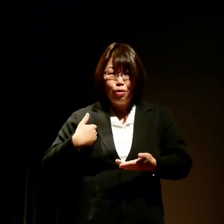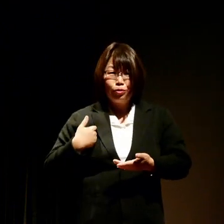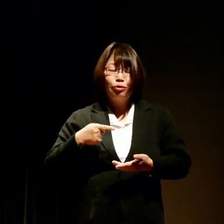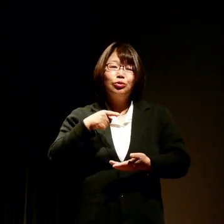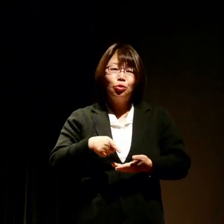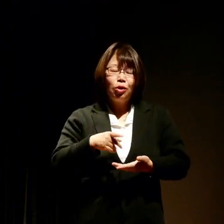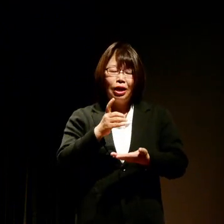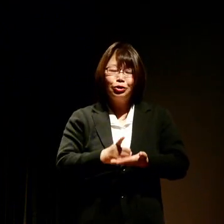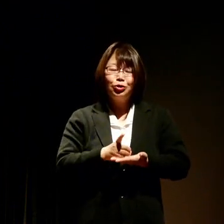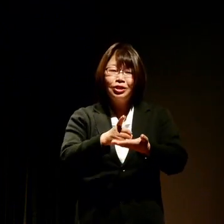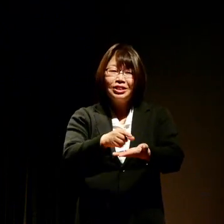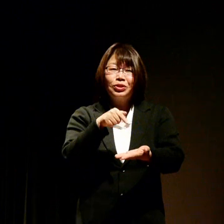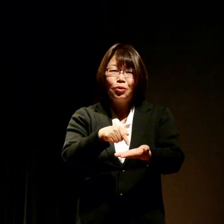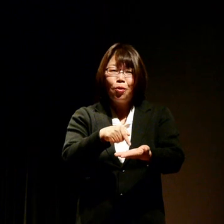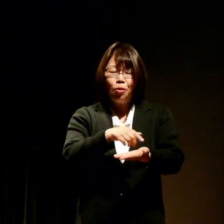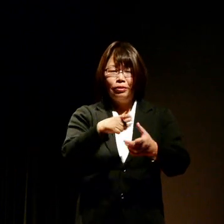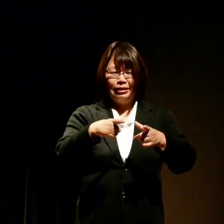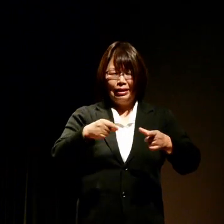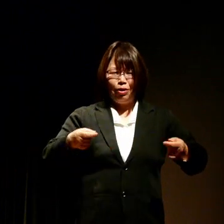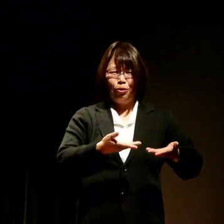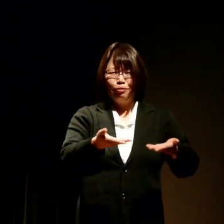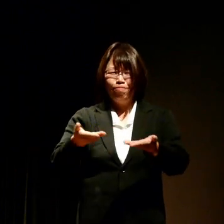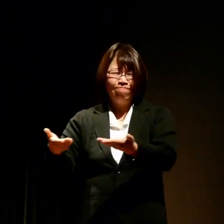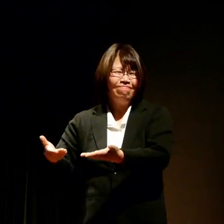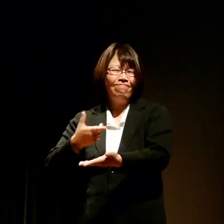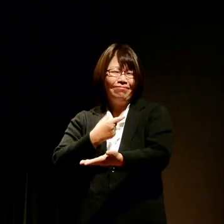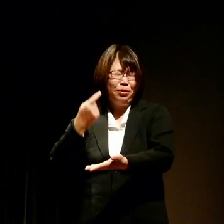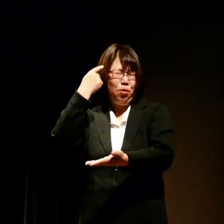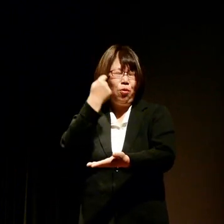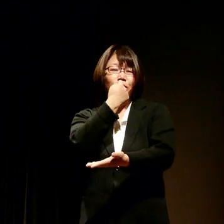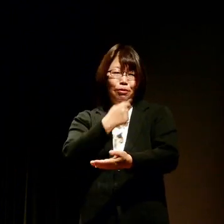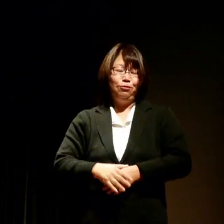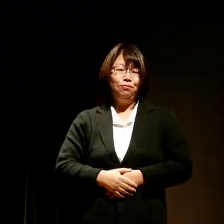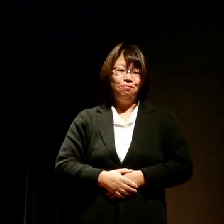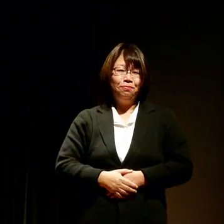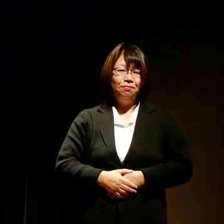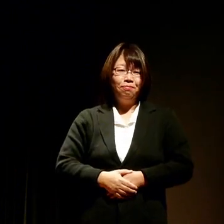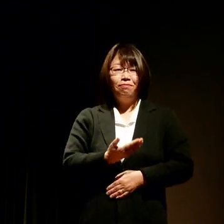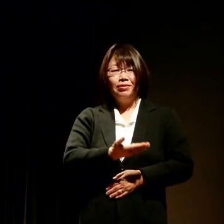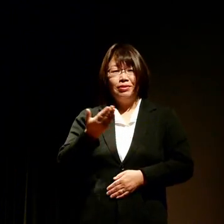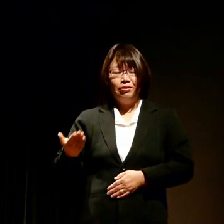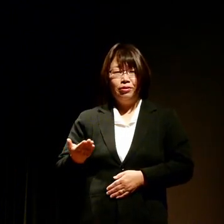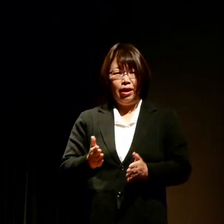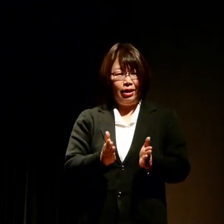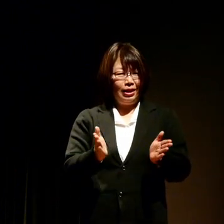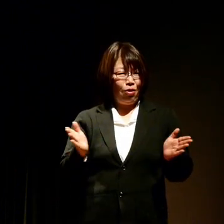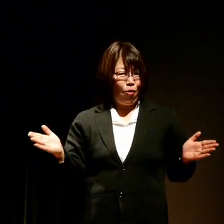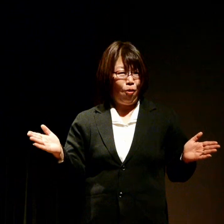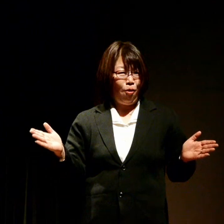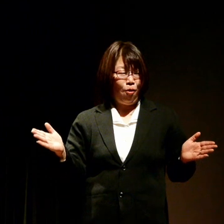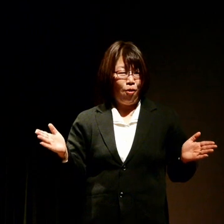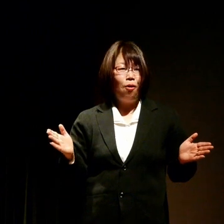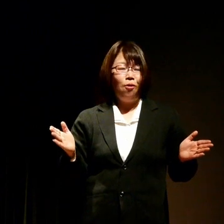んなスイーツを全国に届けていきたいと思っています。そして広げる、橋ビロの